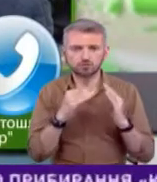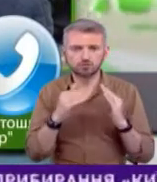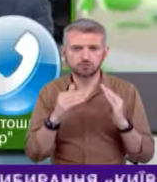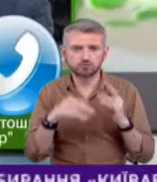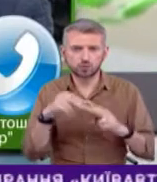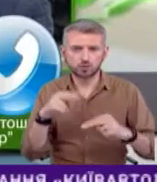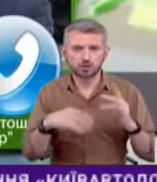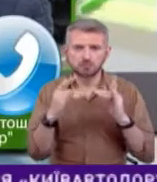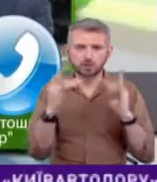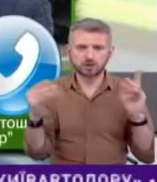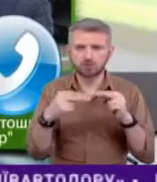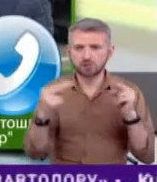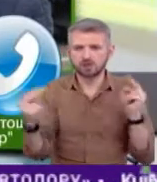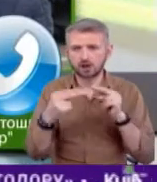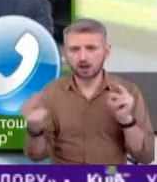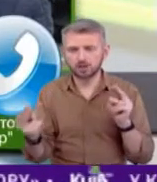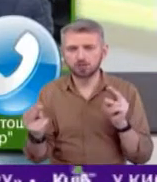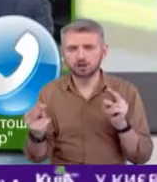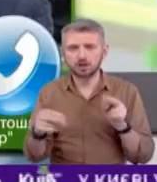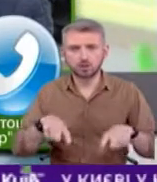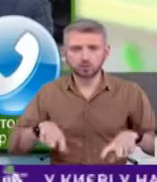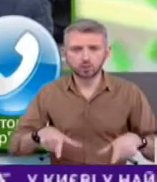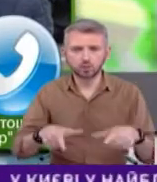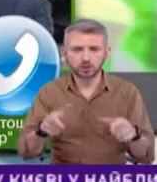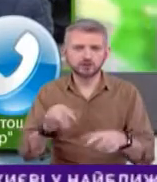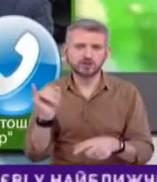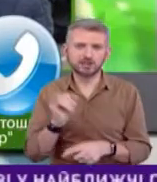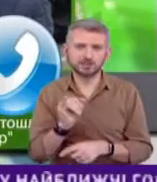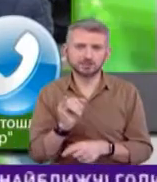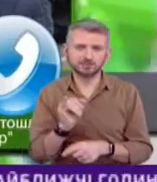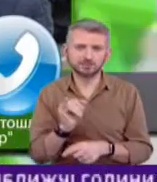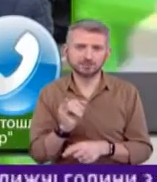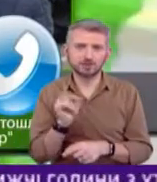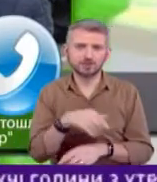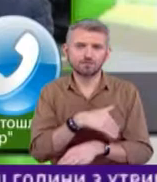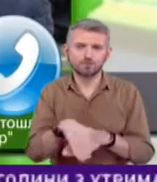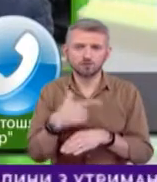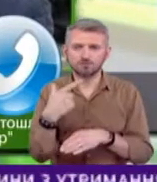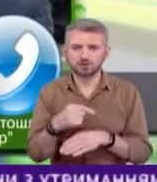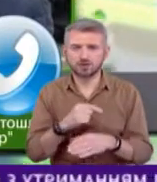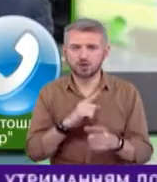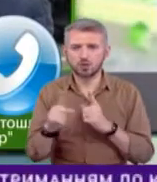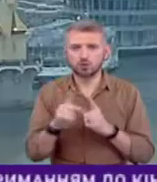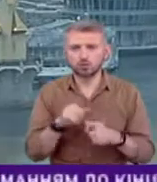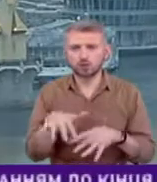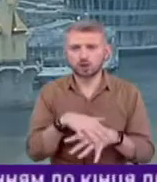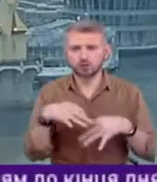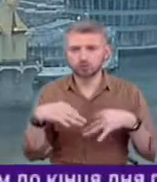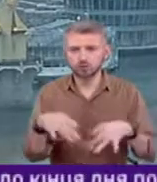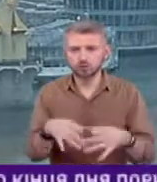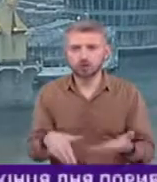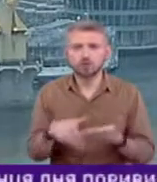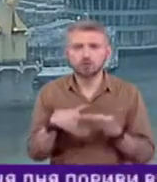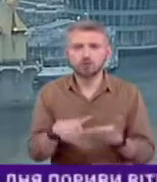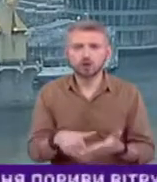мостам, естакадам, бруківці та тим вулицям, де проходить рух громадського транспорту.